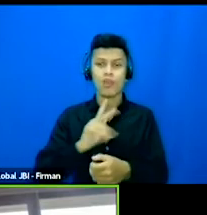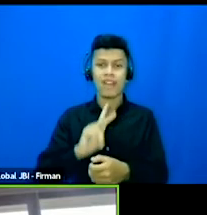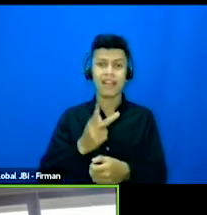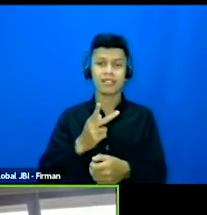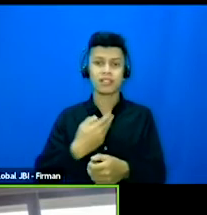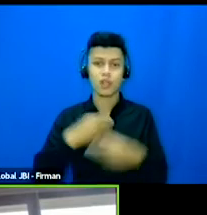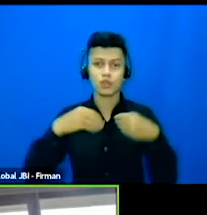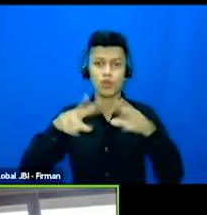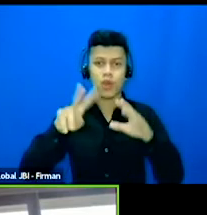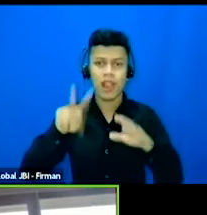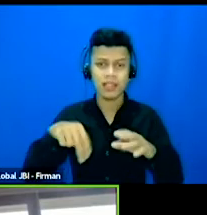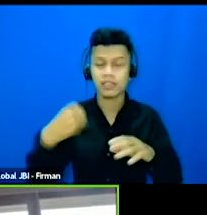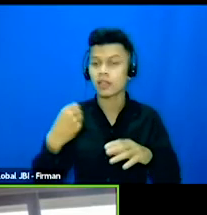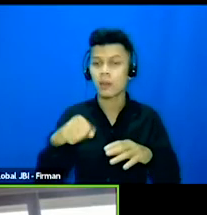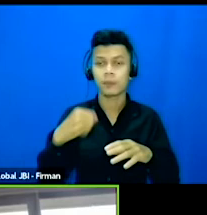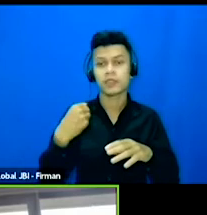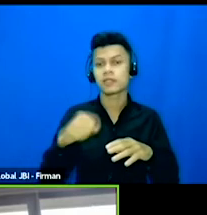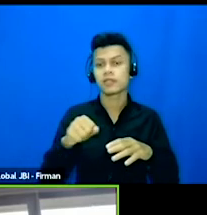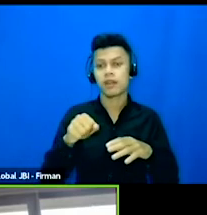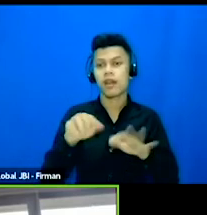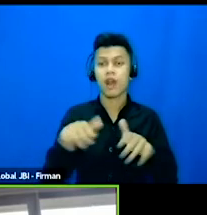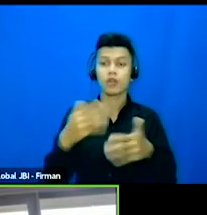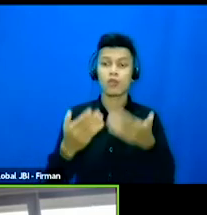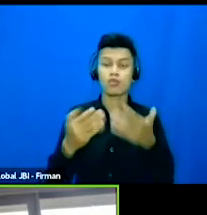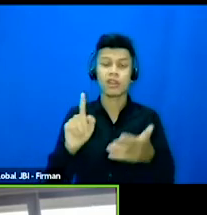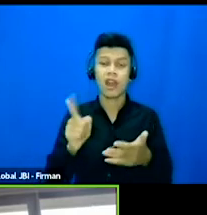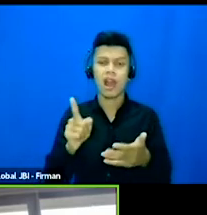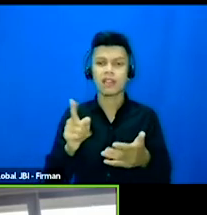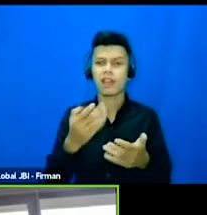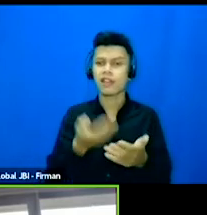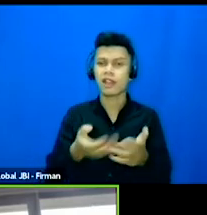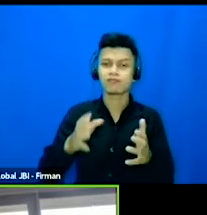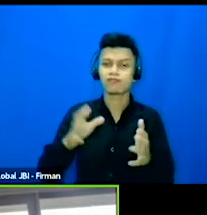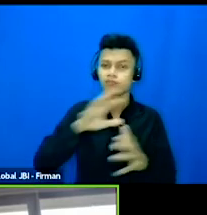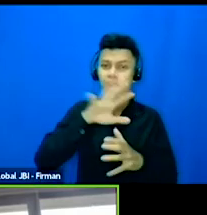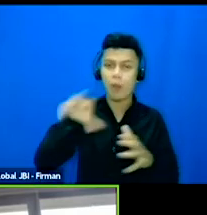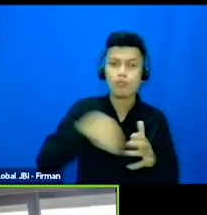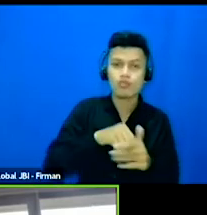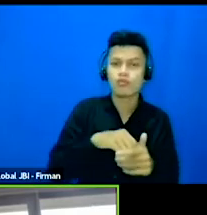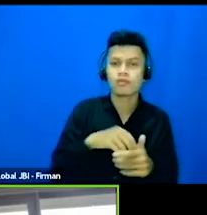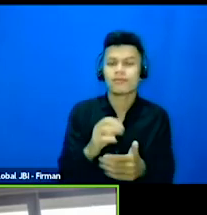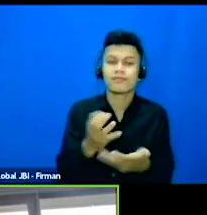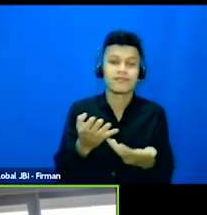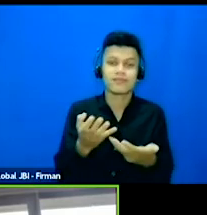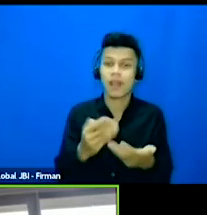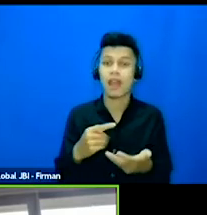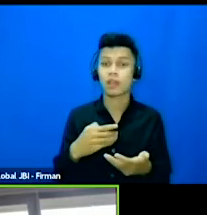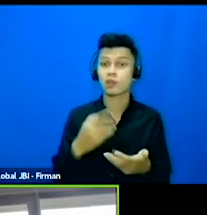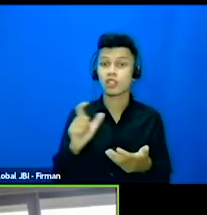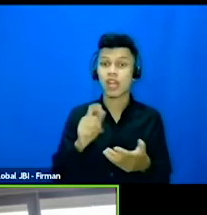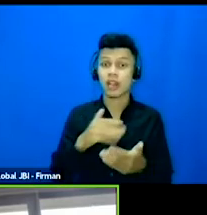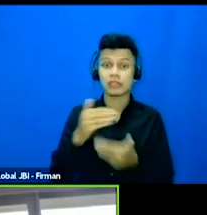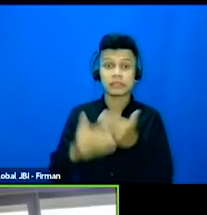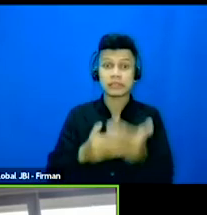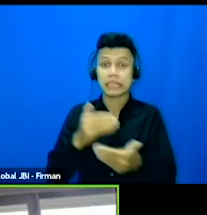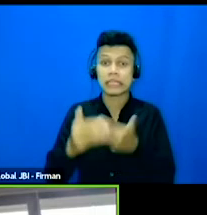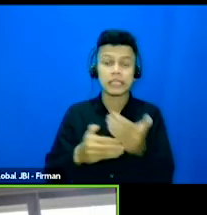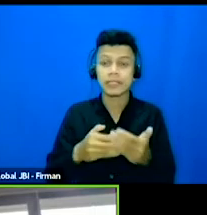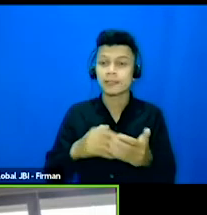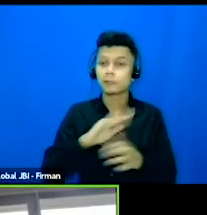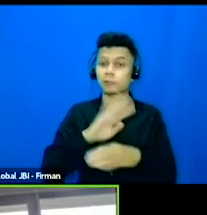saya jual lagi ke perusahaannya atau ada ada yang menampung begitu ya Ini juga bagaimana kita hendling semua